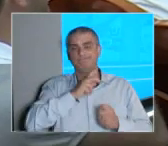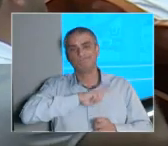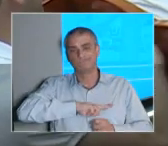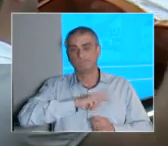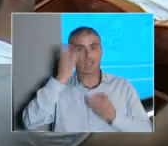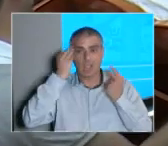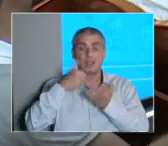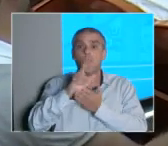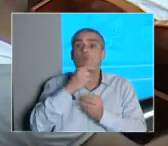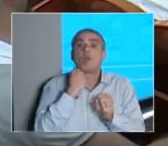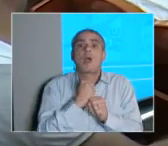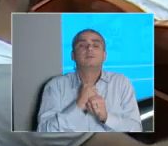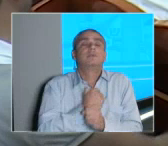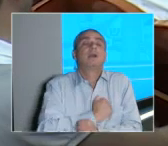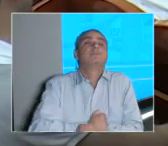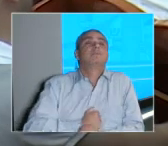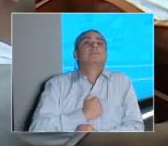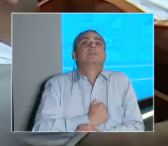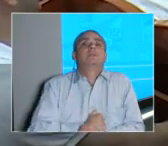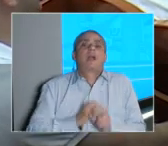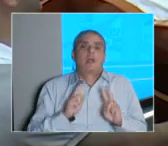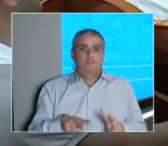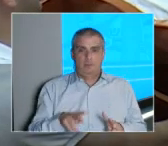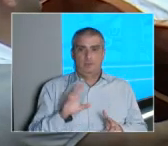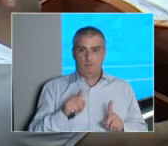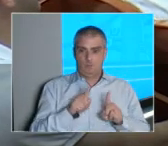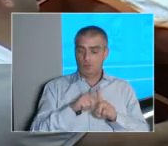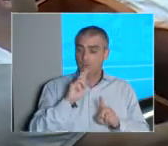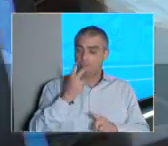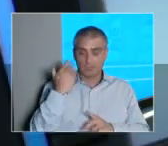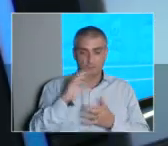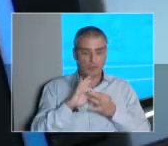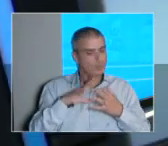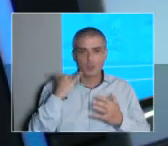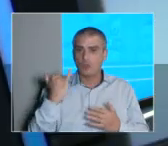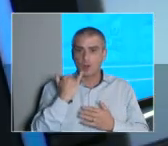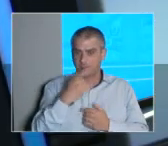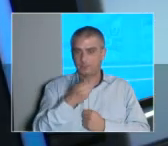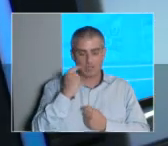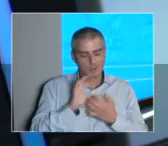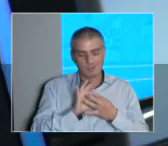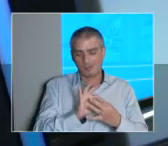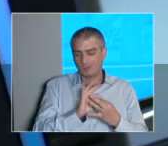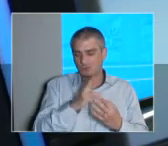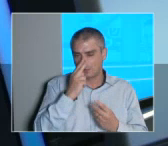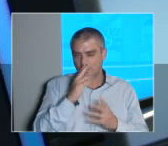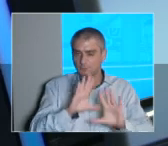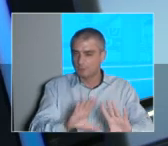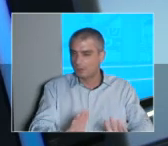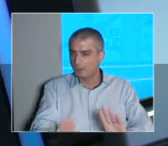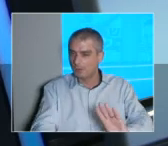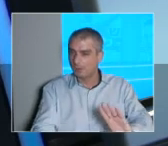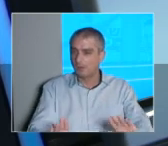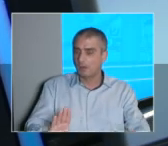להשאיר את החרדים בחוץ, הוא עשה את זה בצער אמיתי, גם באותם שנתיים שהם היו בנתק, הוא כל הזמן היה איתם בקשר וניסה לרקח